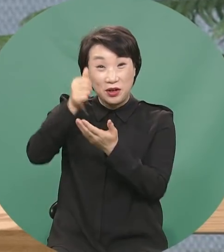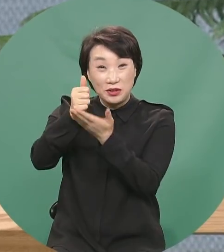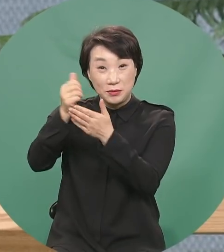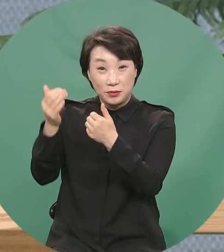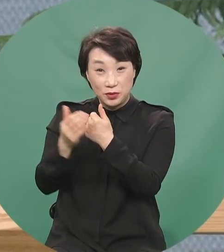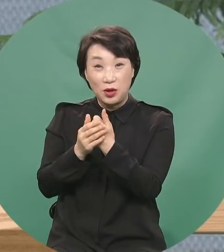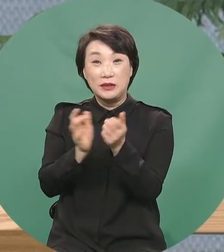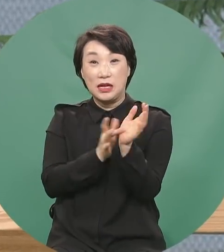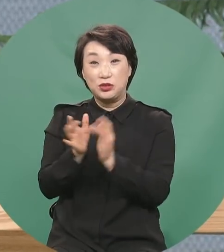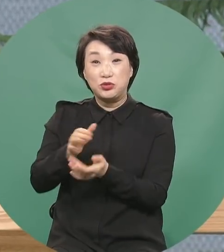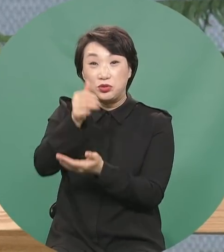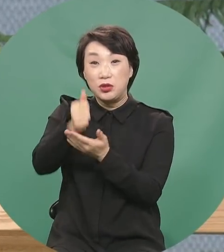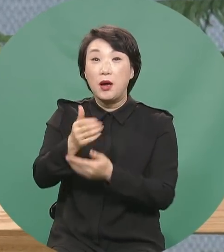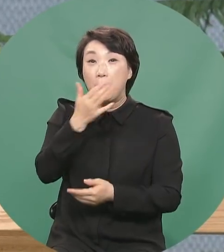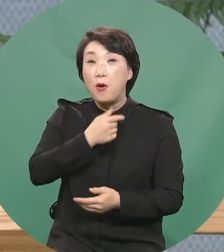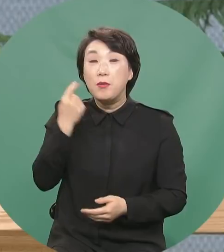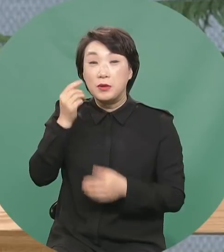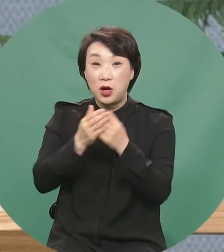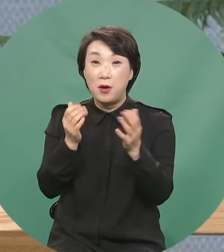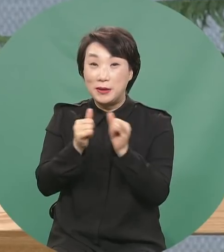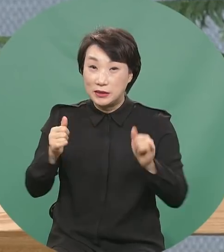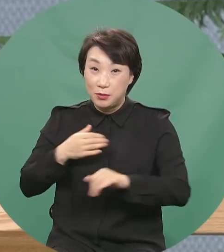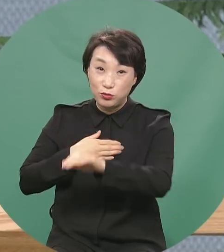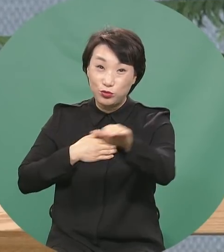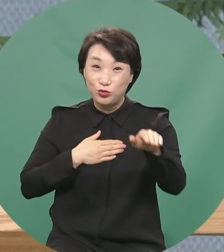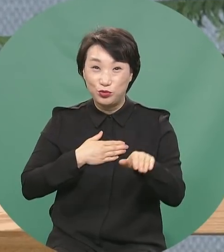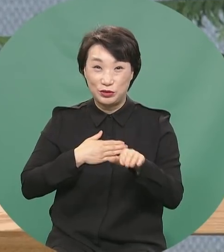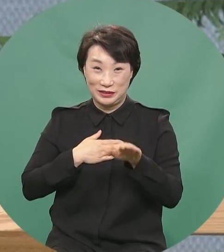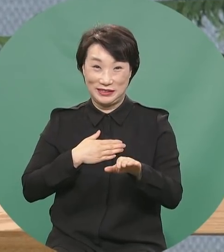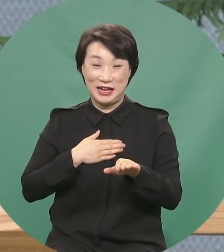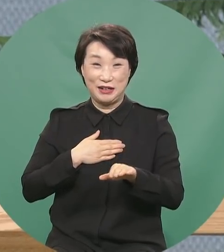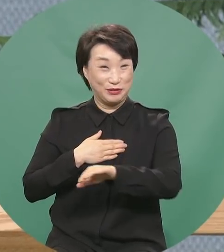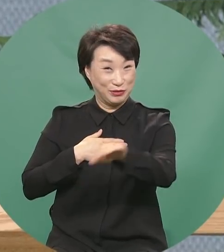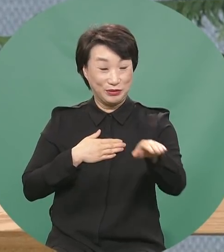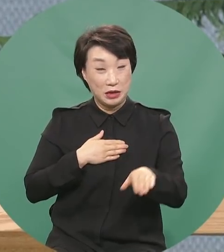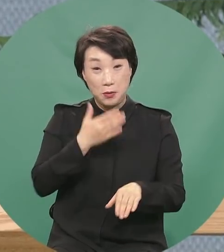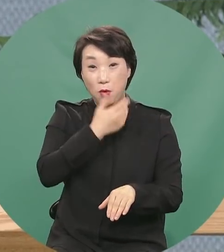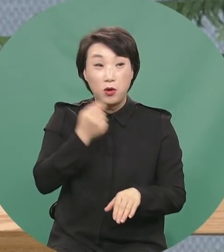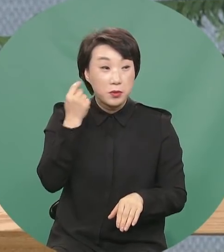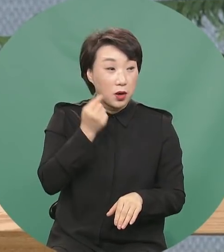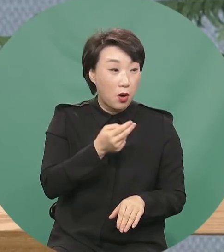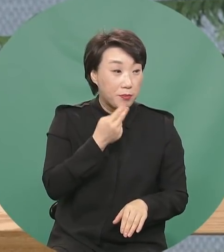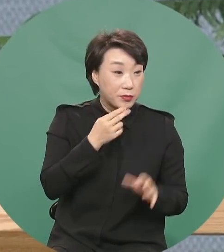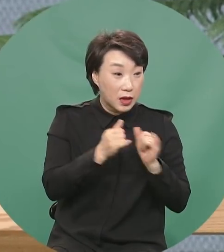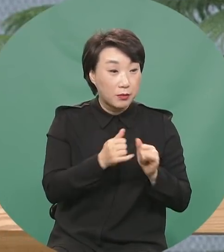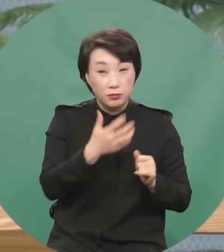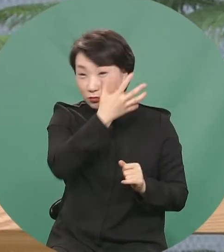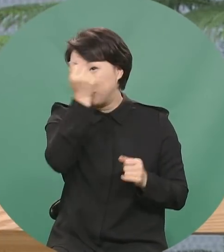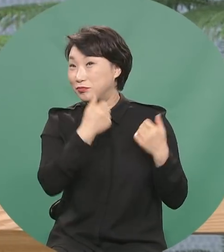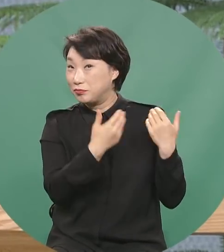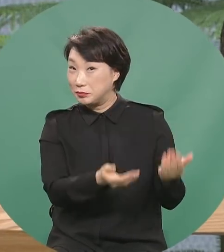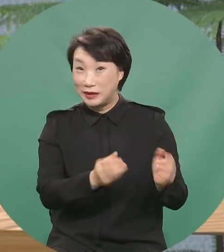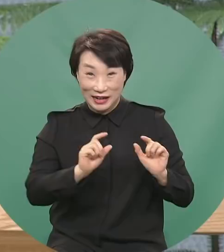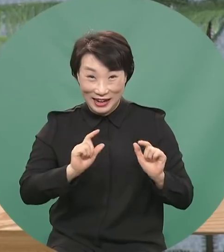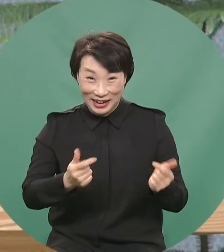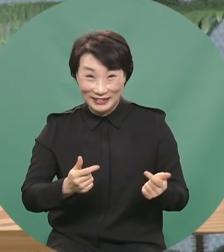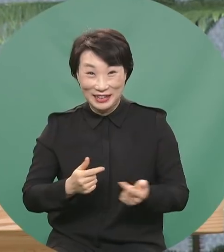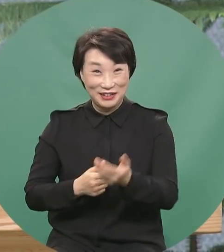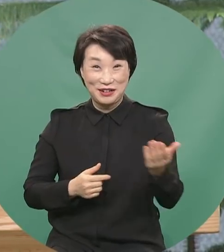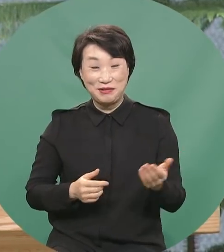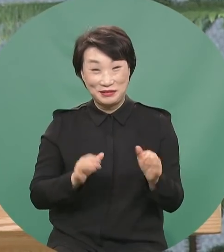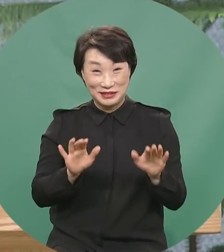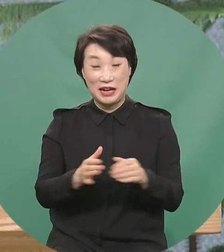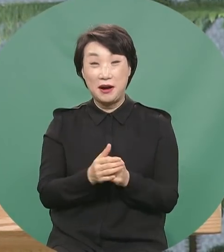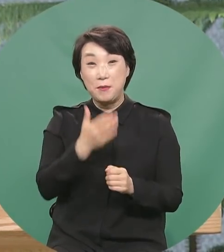성령으로 예수의 복음을 경험한 자는 절대 복음이 없는 자를 방관하지 아니하시고